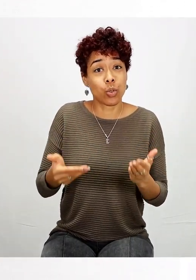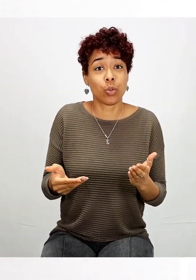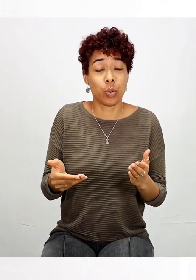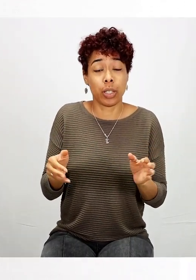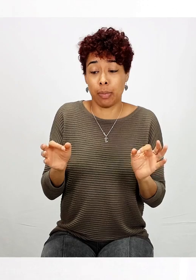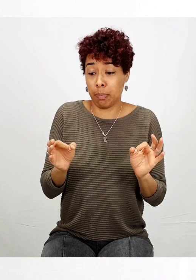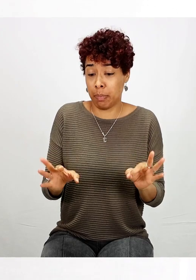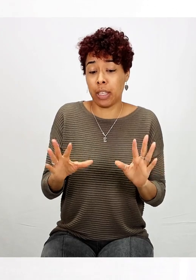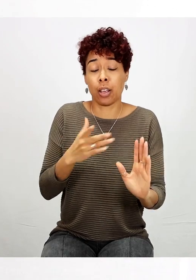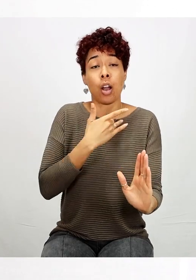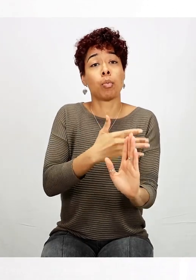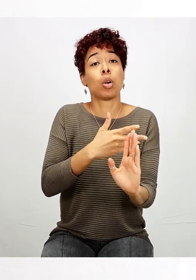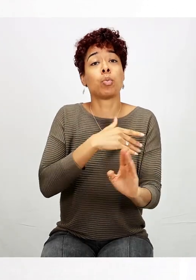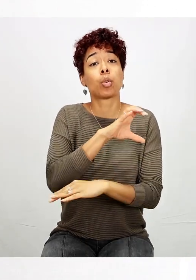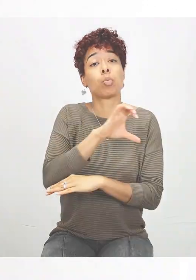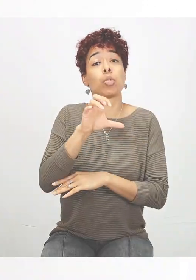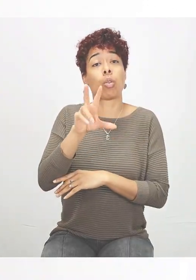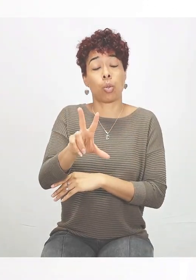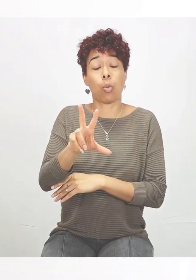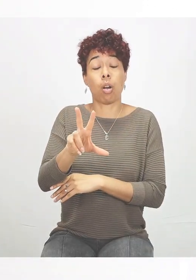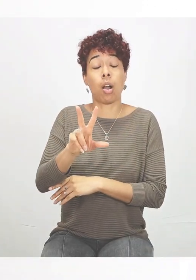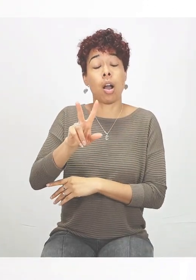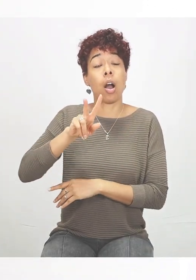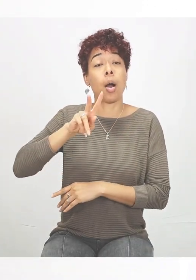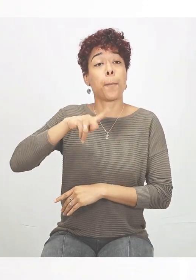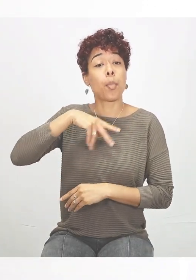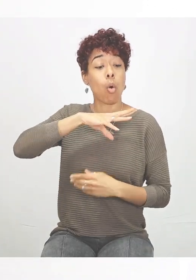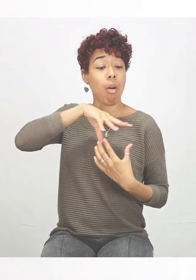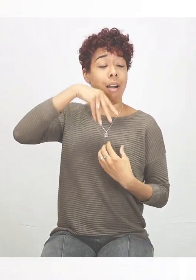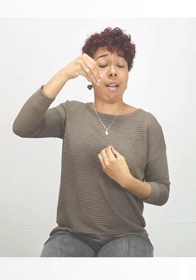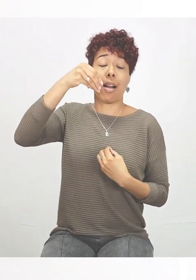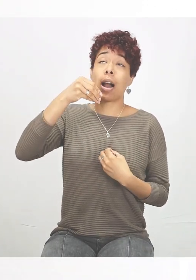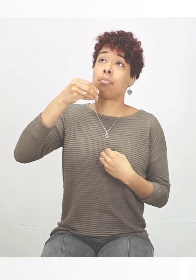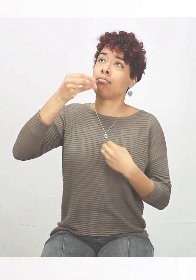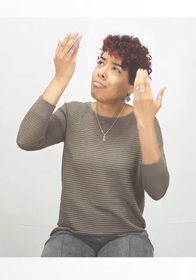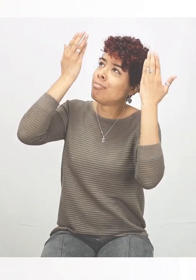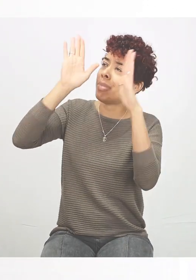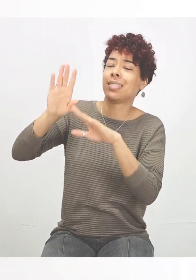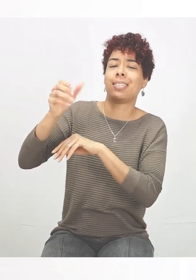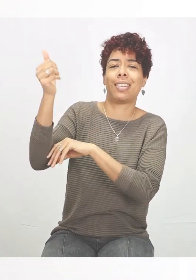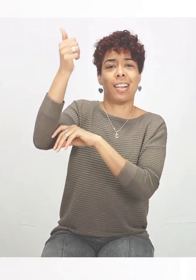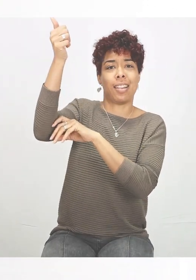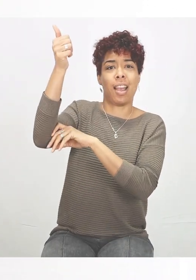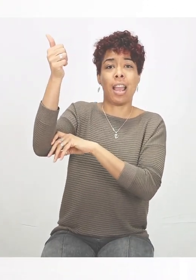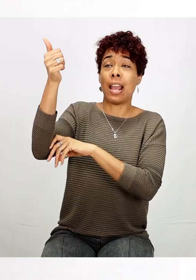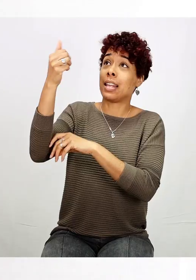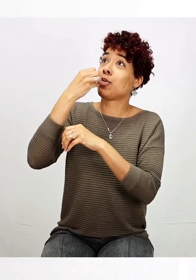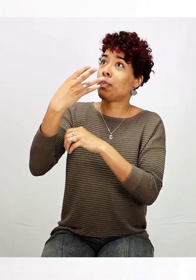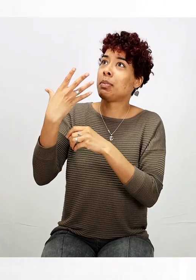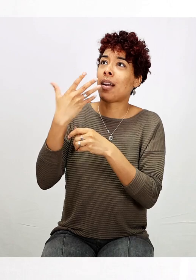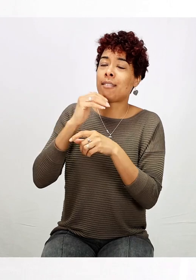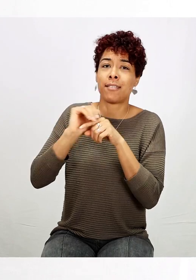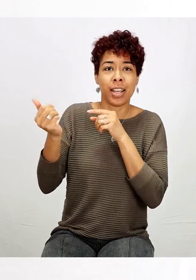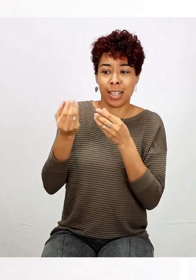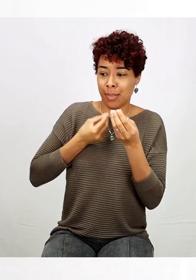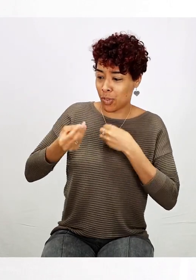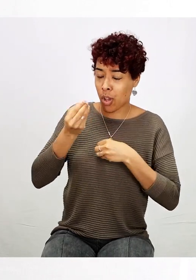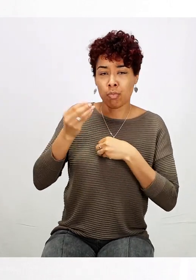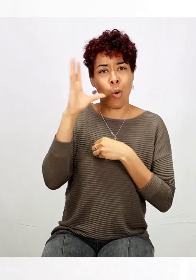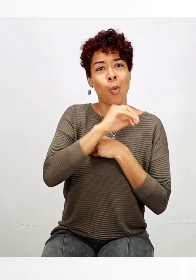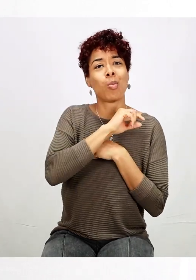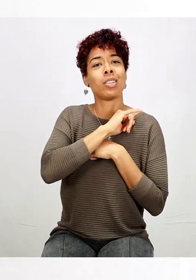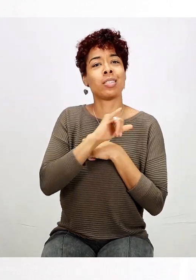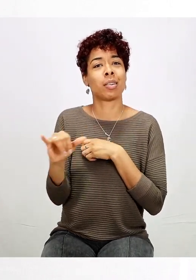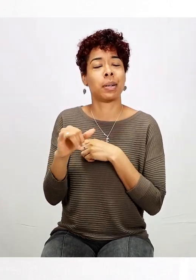comme dans ce psaume 103, verset 2, « Mon âme bénit l'Éternel et n'oublie aucun de ses bienfaits. » Que ce soit le temps pour toi